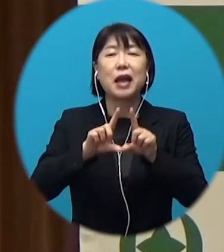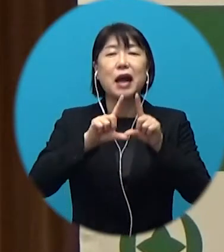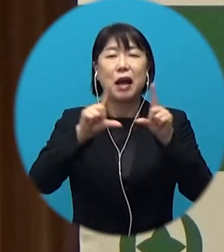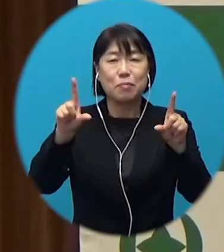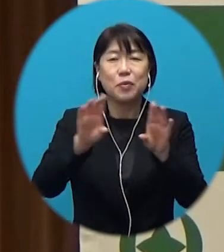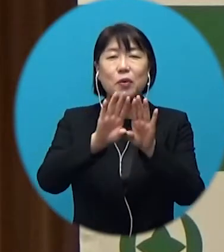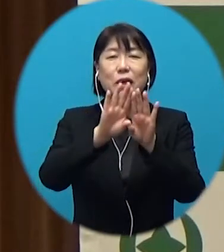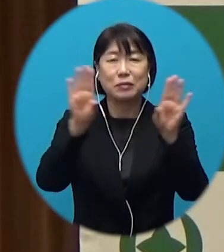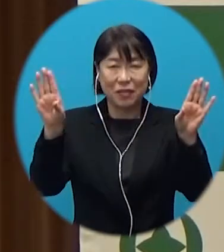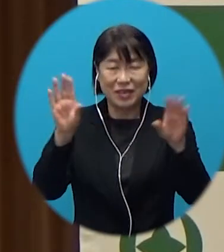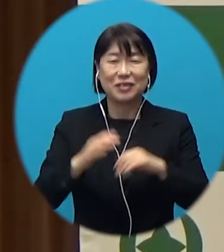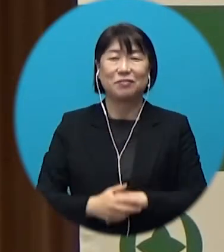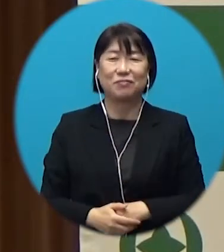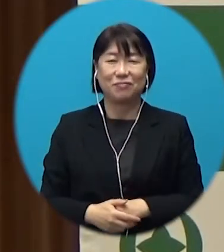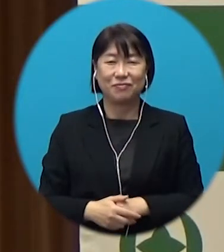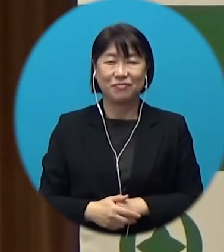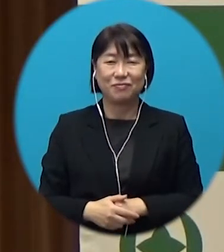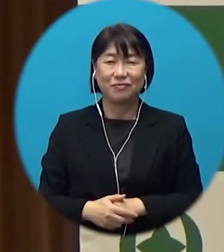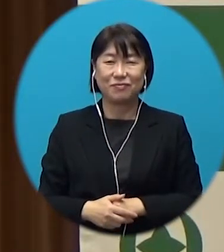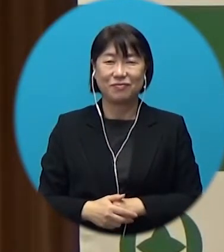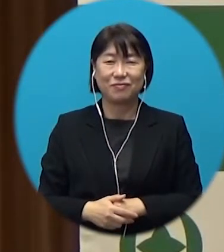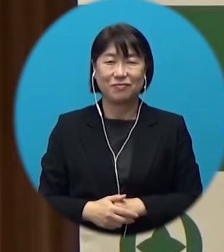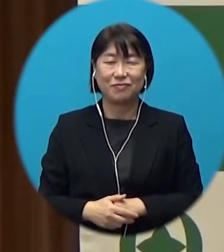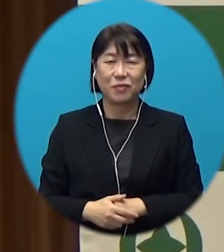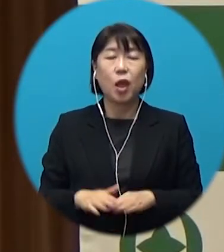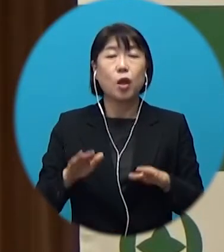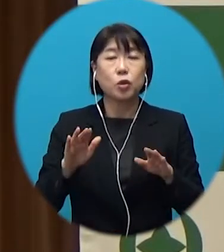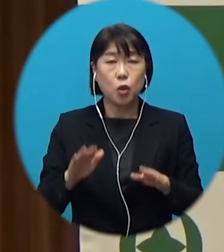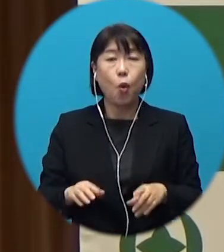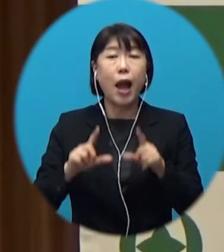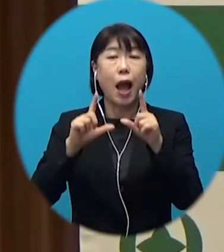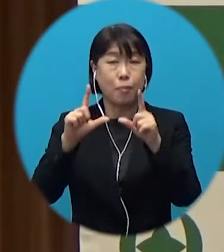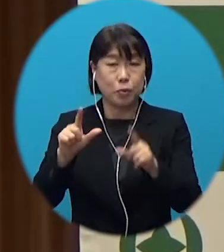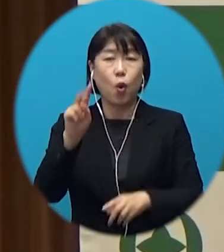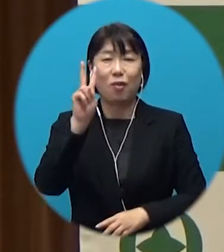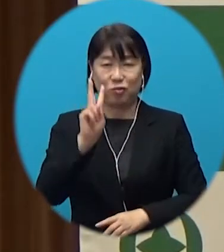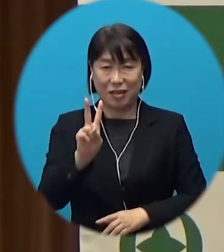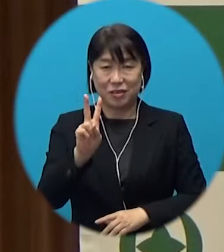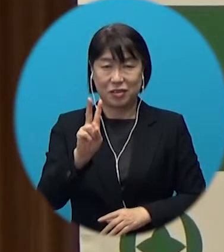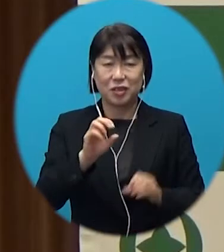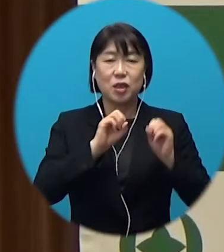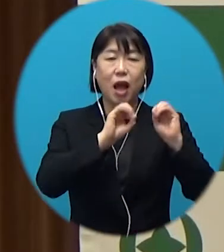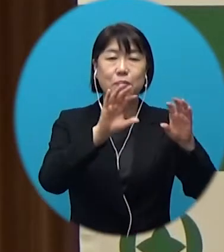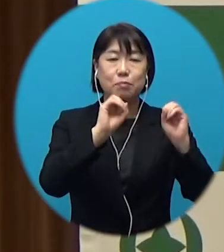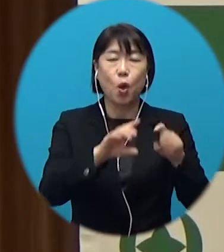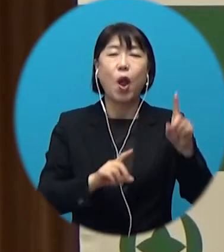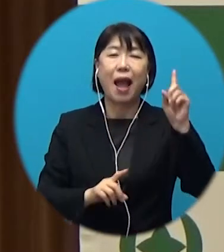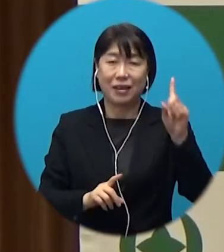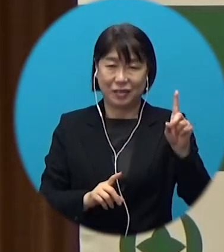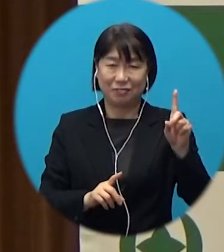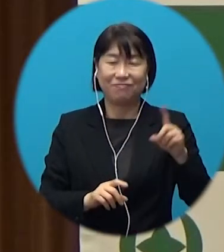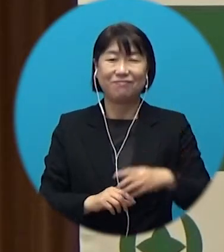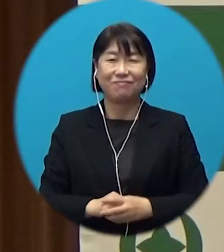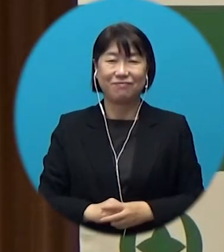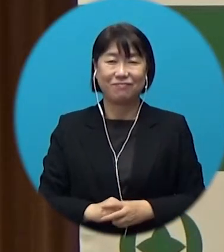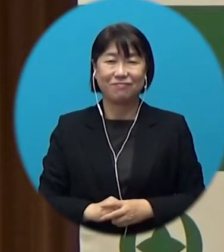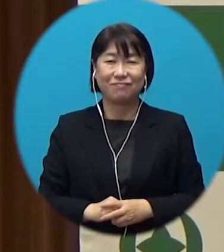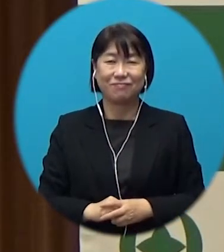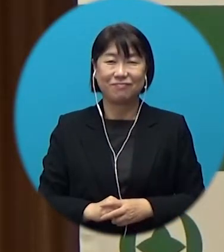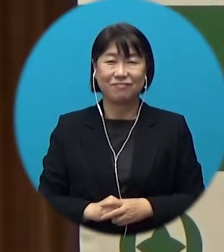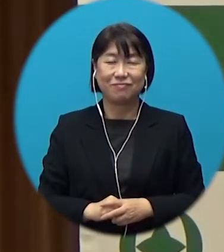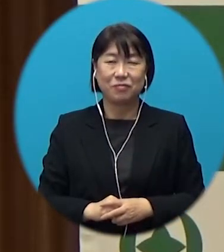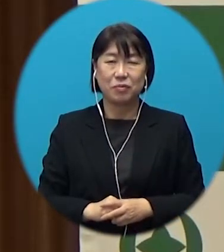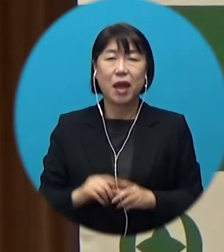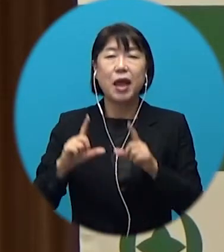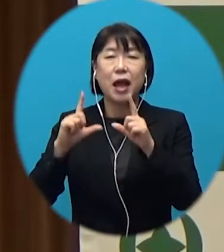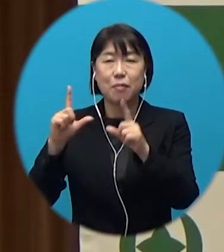させていただきます。今日は発表事項が2件、発表事項が1件でございます。まず発表事項